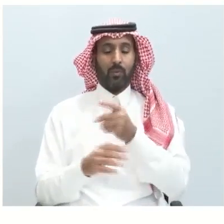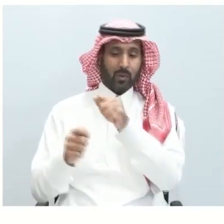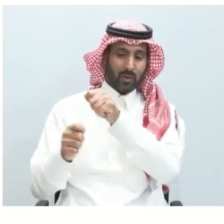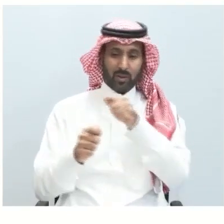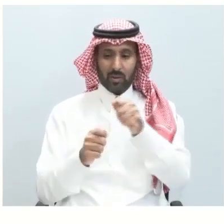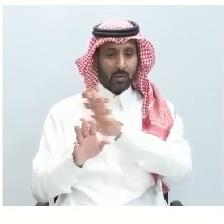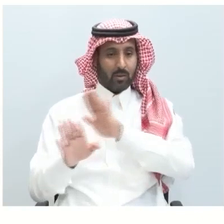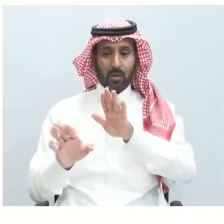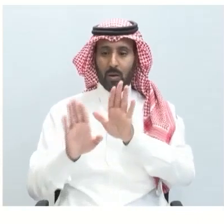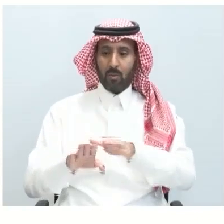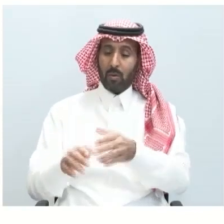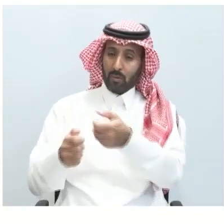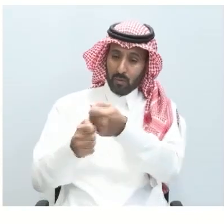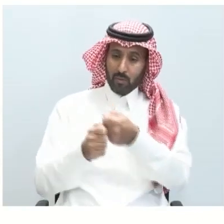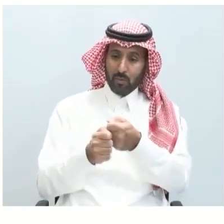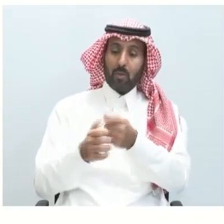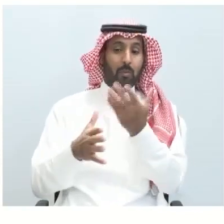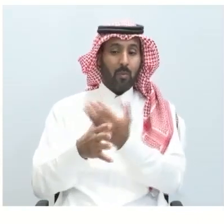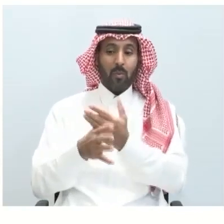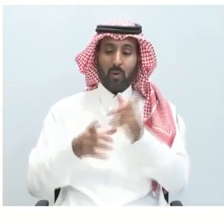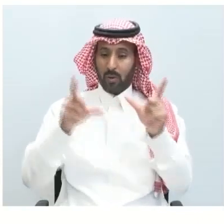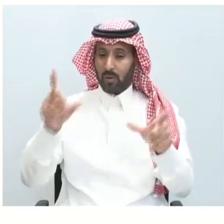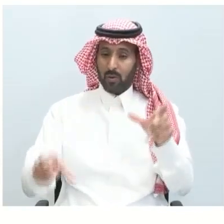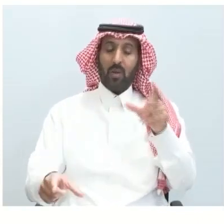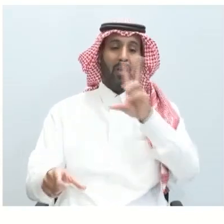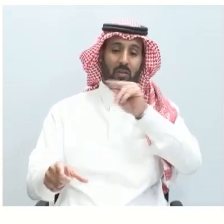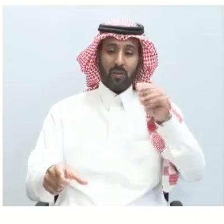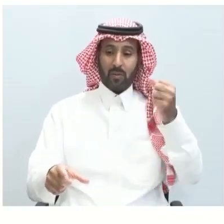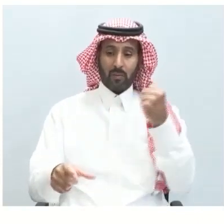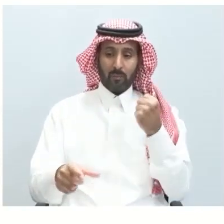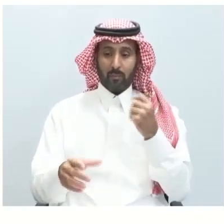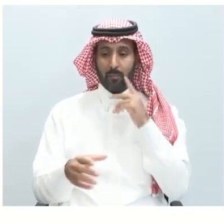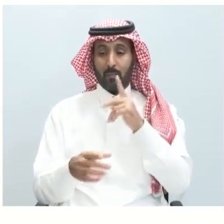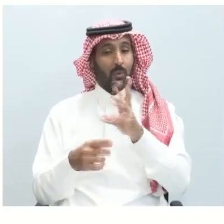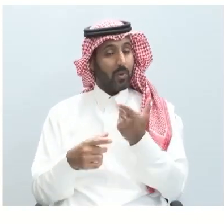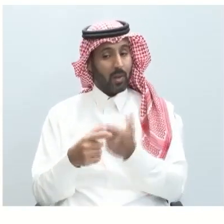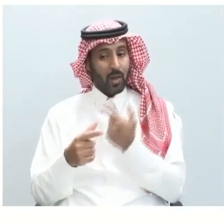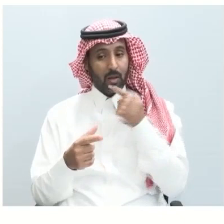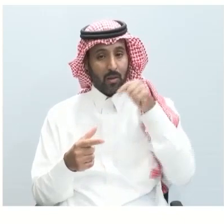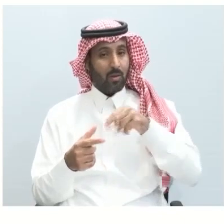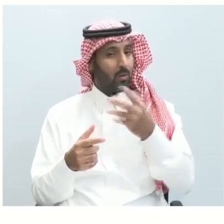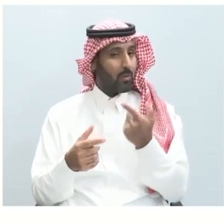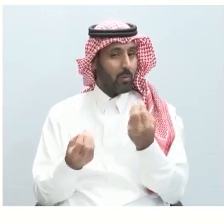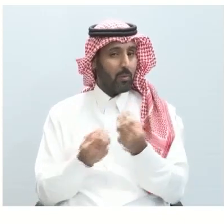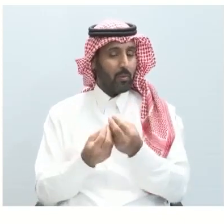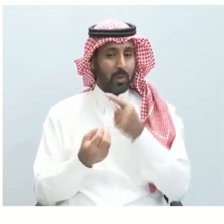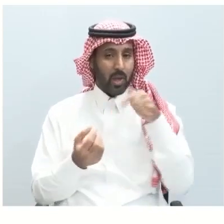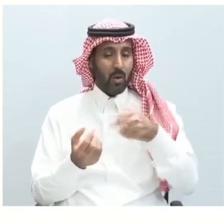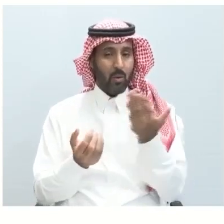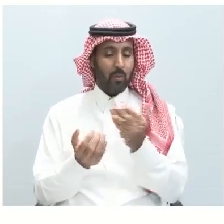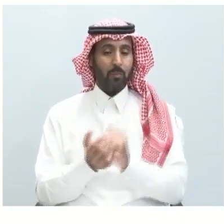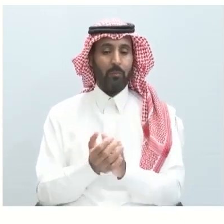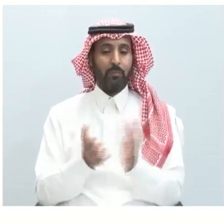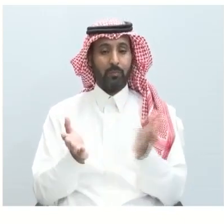لن يتحرك الحبل لوجود اتزان ما بين الطرفين ما علاقه هذا بدرسنا سنربع